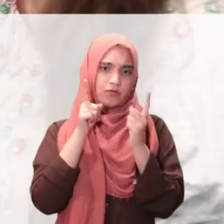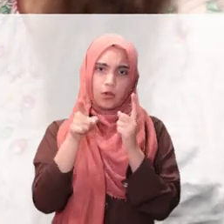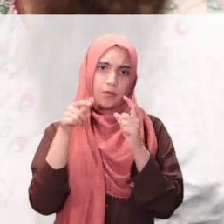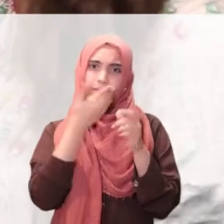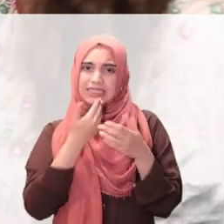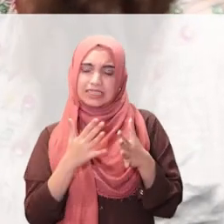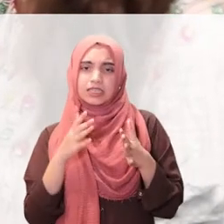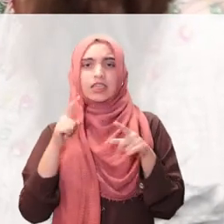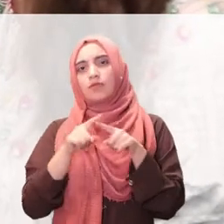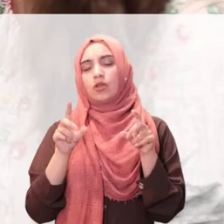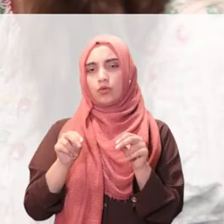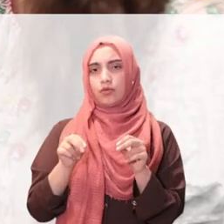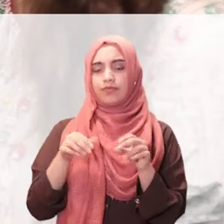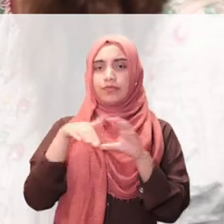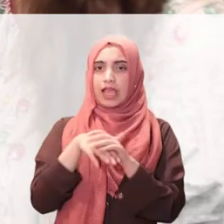स्पेशल